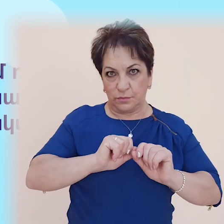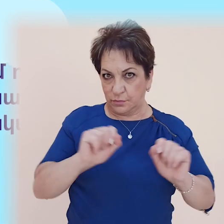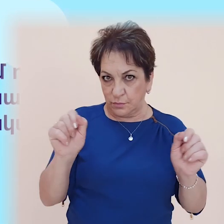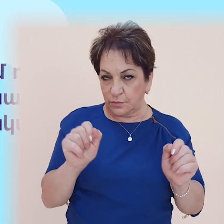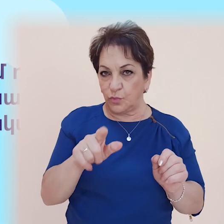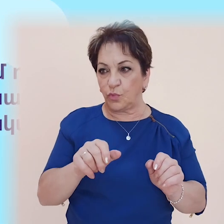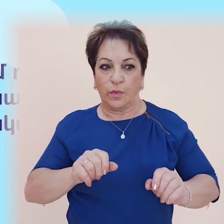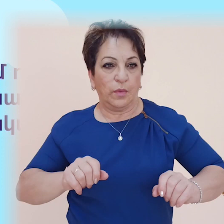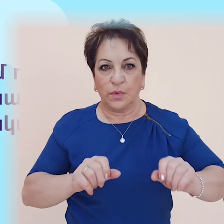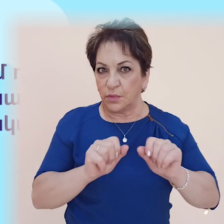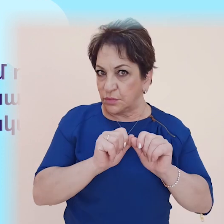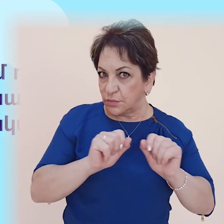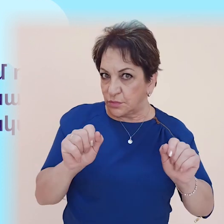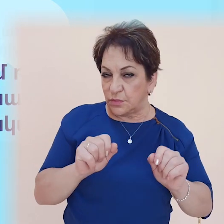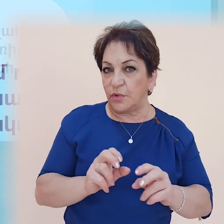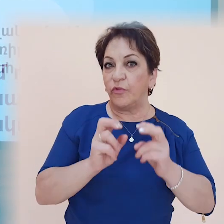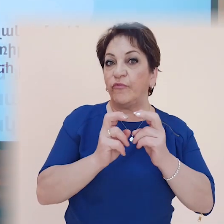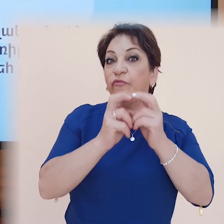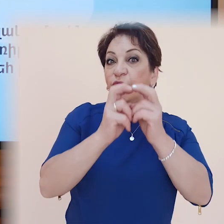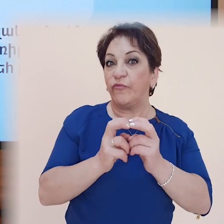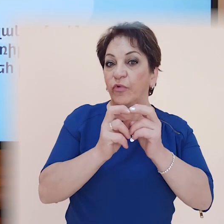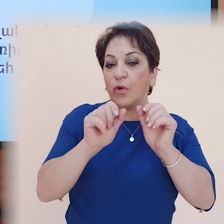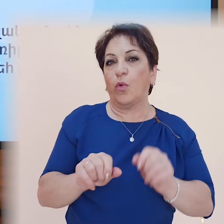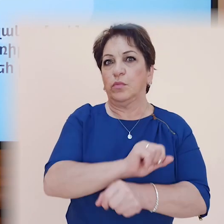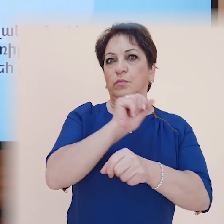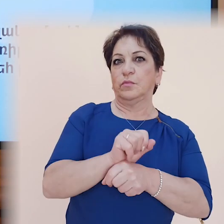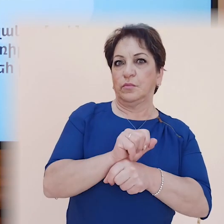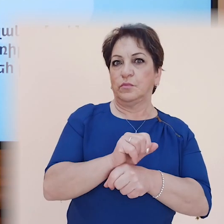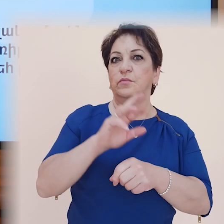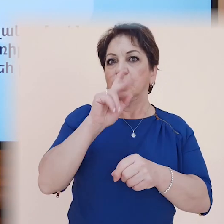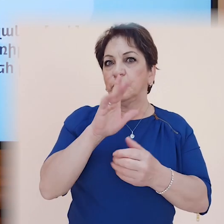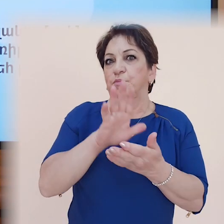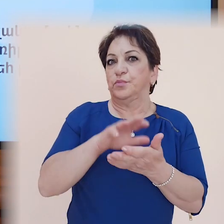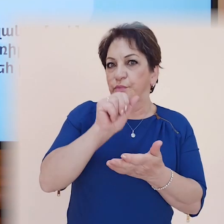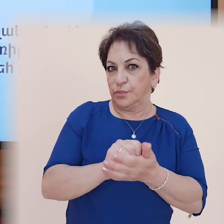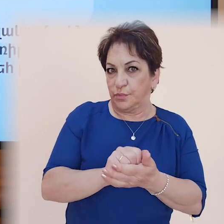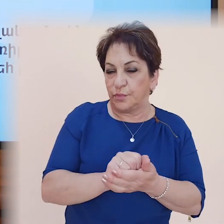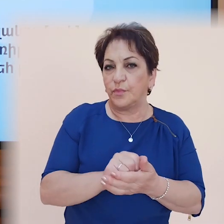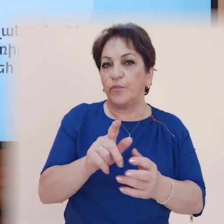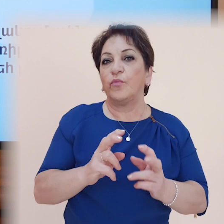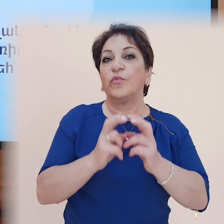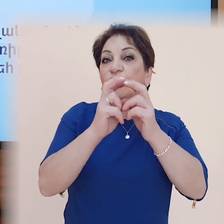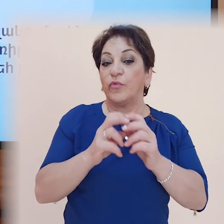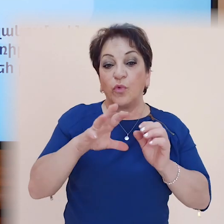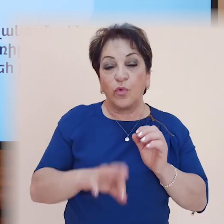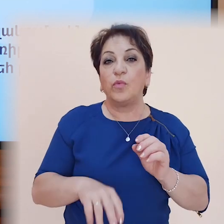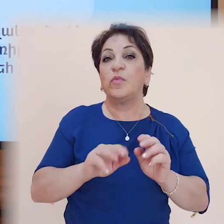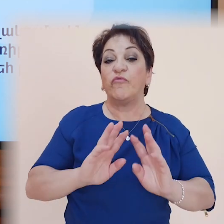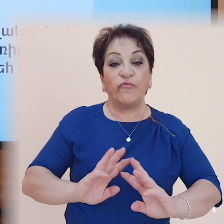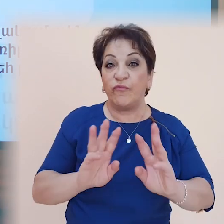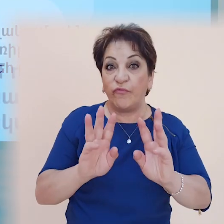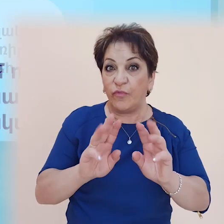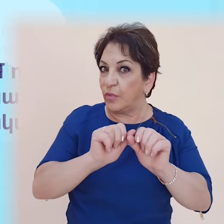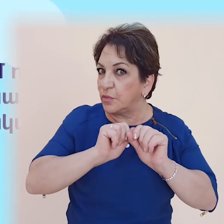ճարժումներ մի առա։ դրանից այն կարող է խապանվել։ Վերելակում ոչ ինչ մի վարիր,